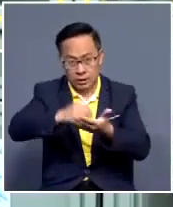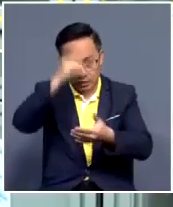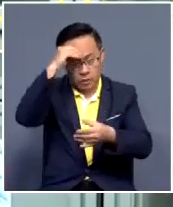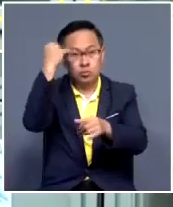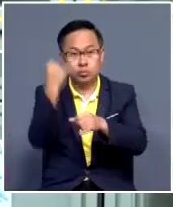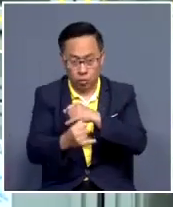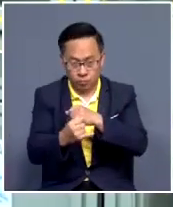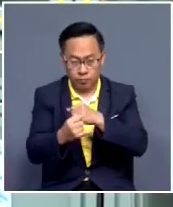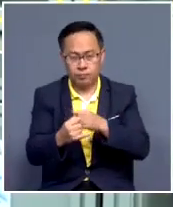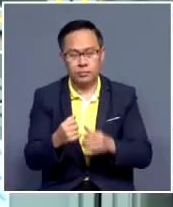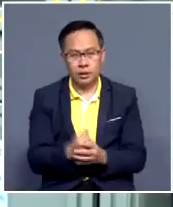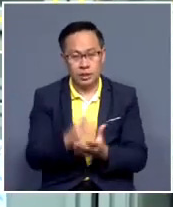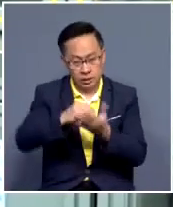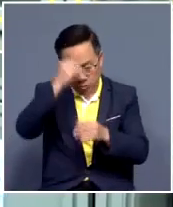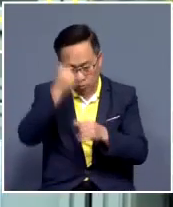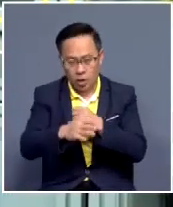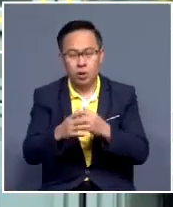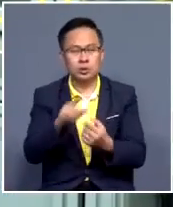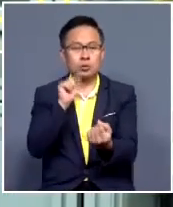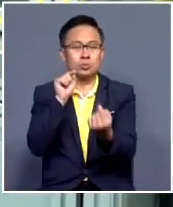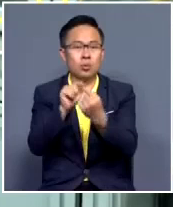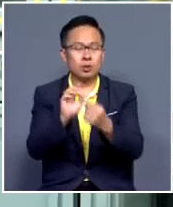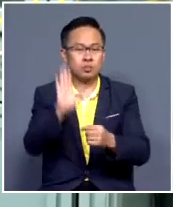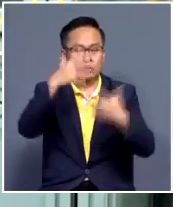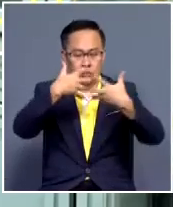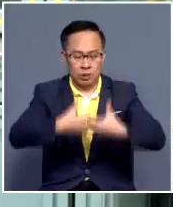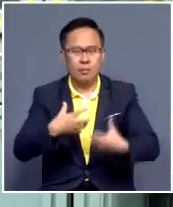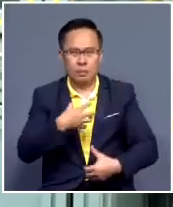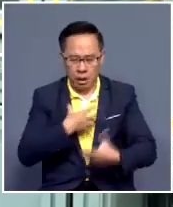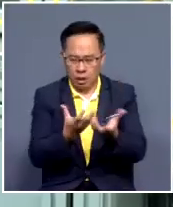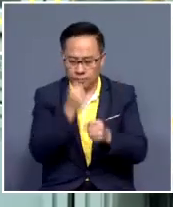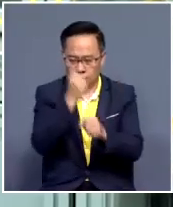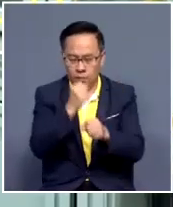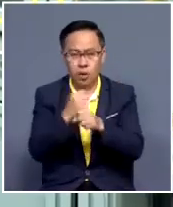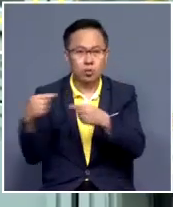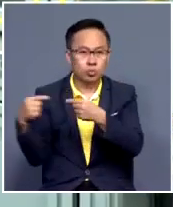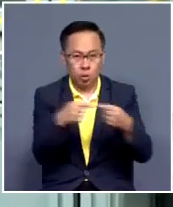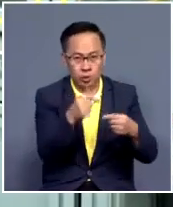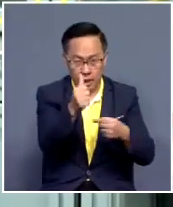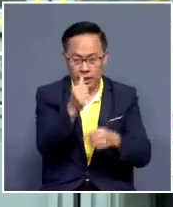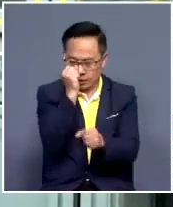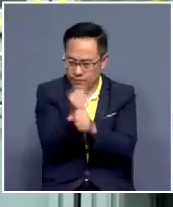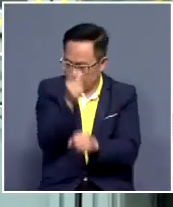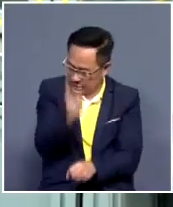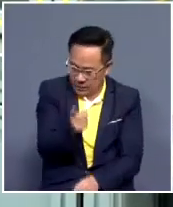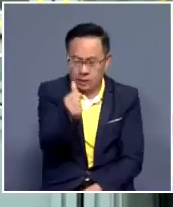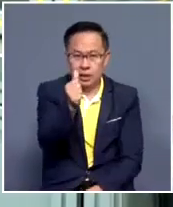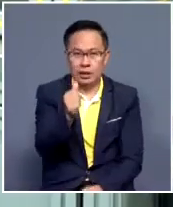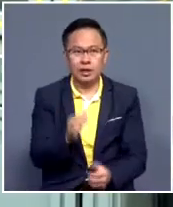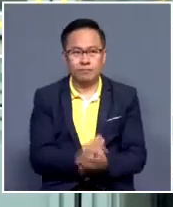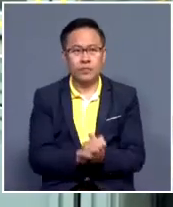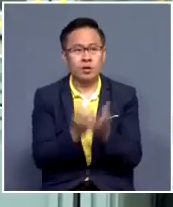นักศึกษาหรือนิสิตที่จบไปเนี่ยจะตรงกับความต้องการของอุตสาหกรรมนะครับแล้วก็พอจบไปแล้วเนี่ยสามารถทำงานได้ทันทีนะครับว่าอย่างที่ทุก